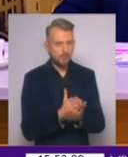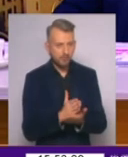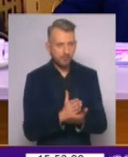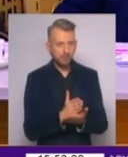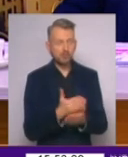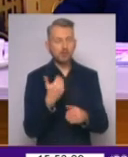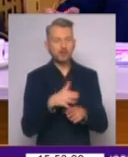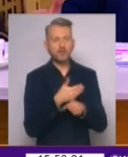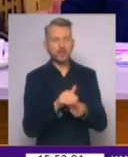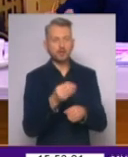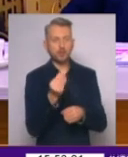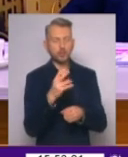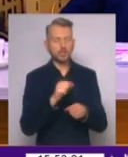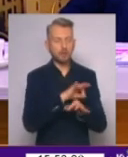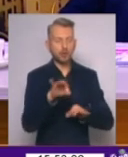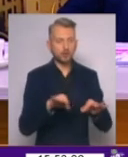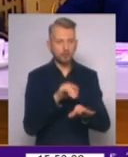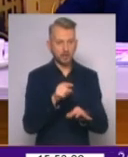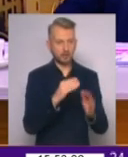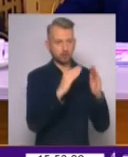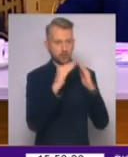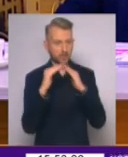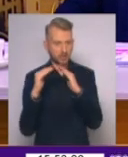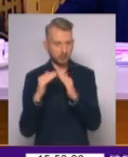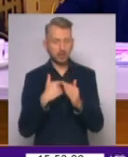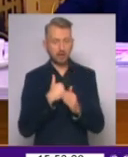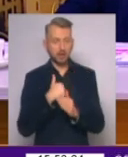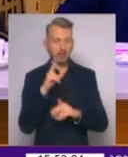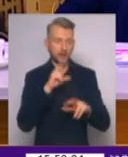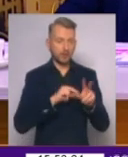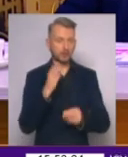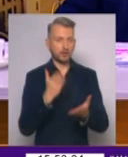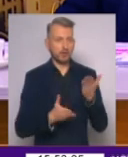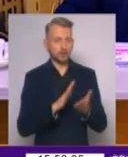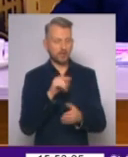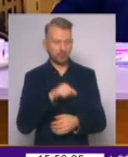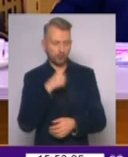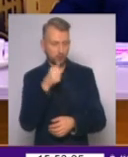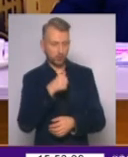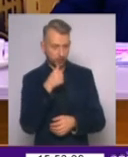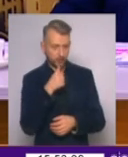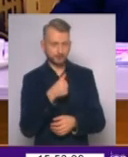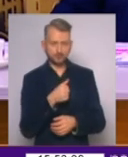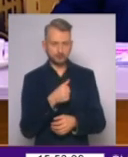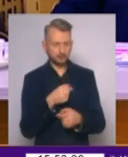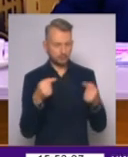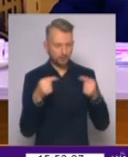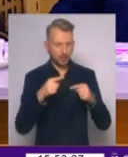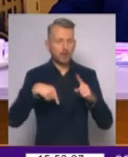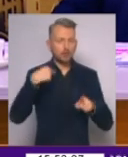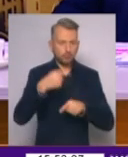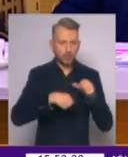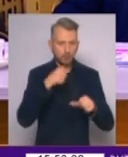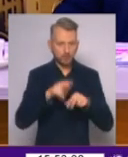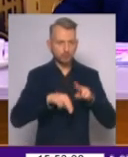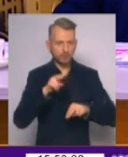Вже є виділені кошти на проєктування цих будинків. Я надіюся, що якщо не в цьому році, то гарантовано вже в наступному році